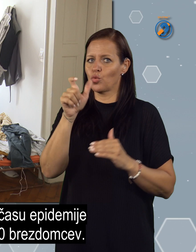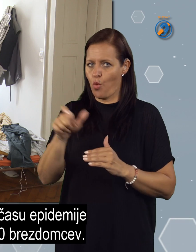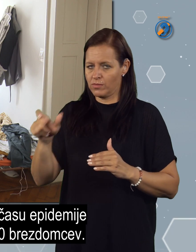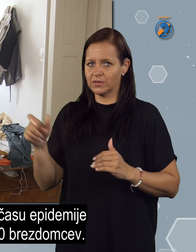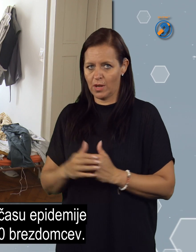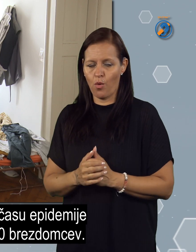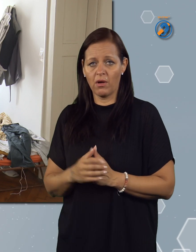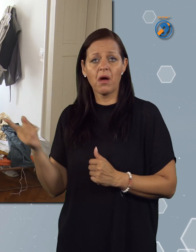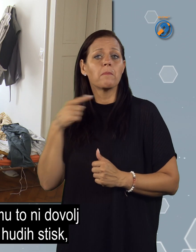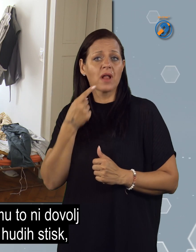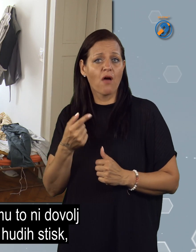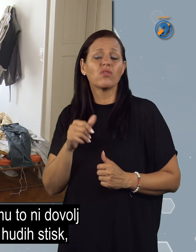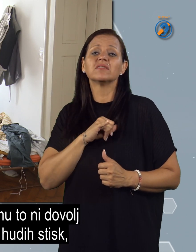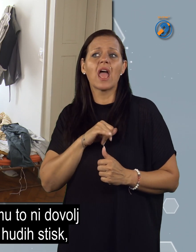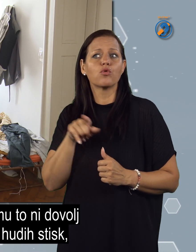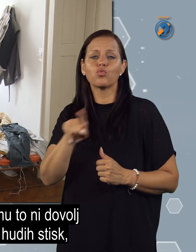brezdomcev.